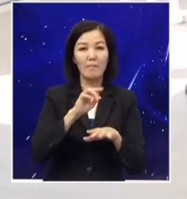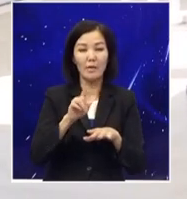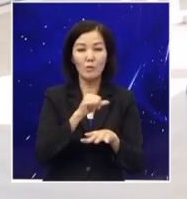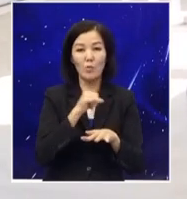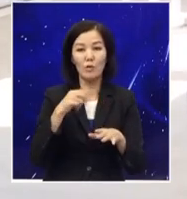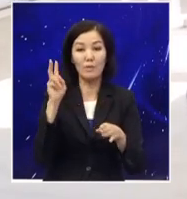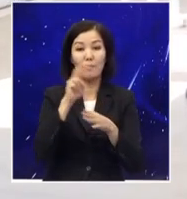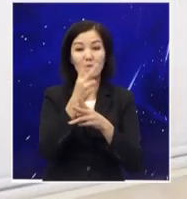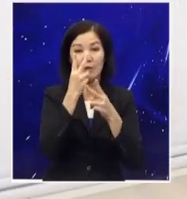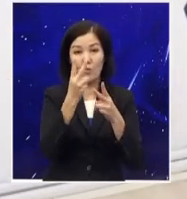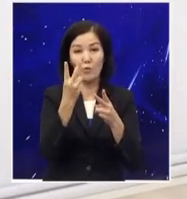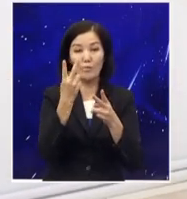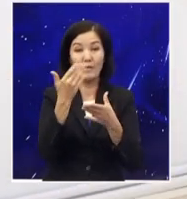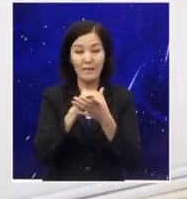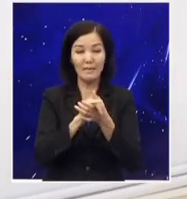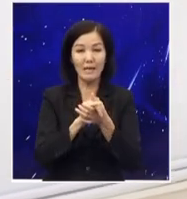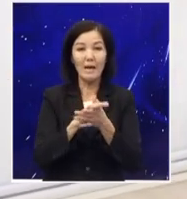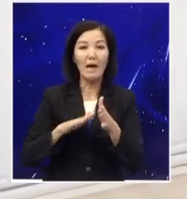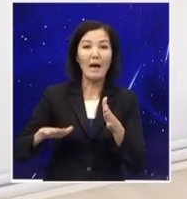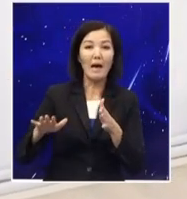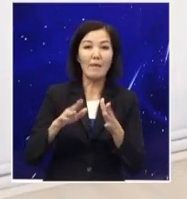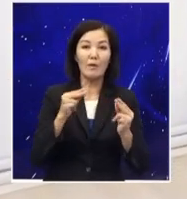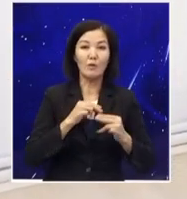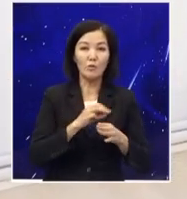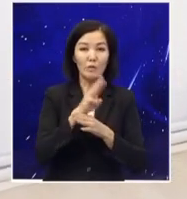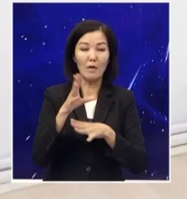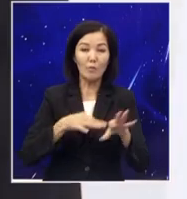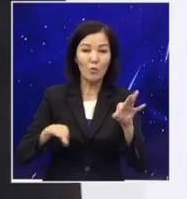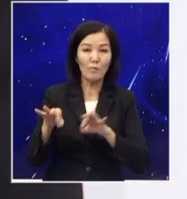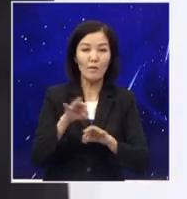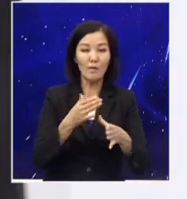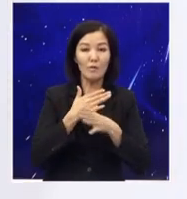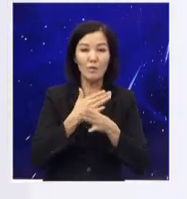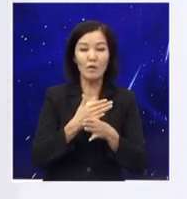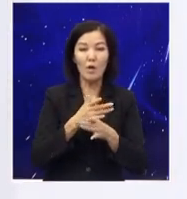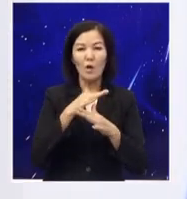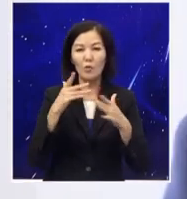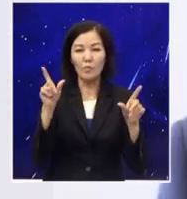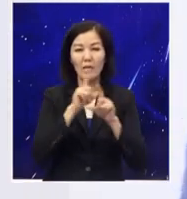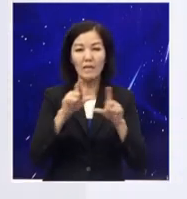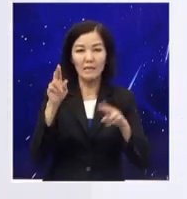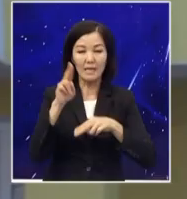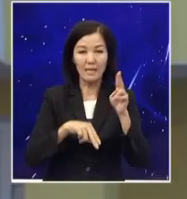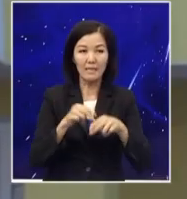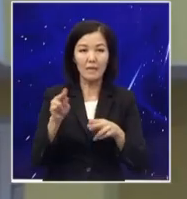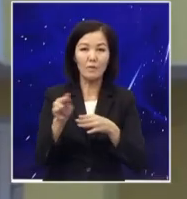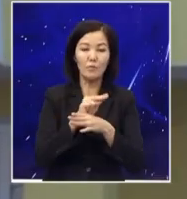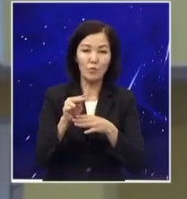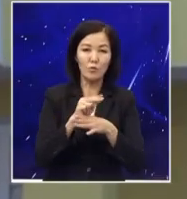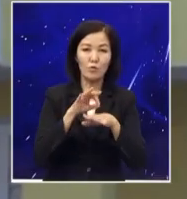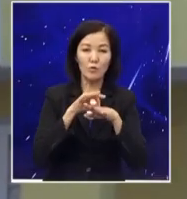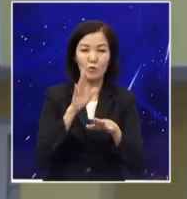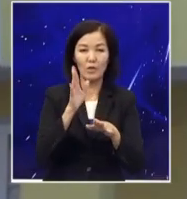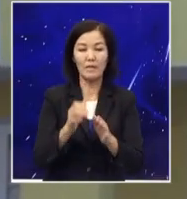аралап көріп шықты. Оның айтуынша, аймақта жұмыспен қамтудың жол картасы негізінде көптеген нысандар салынып, жөндеу жұмыстары